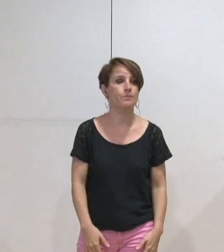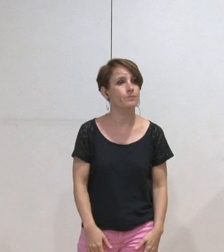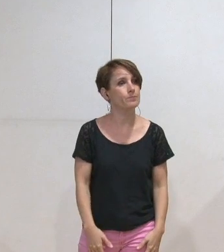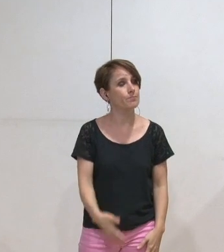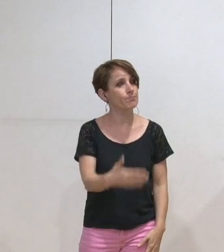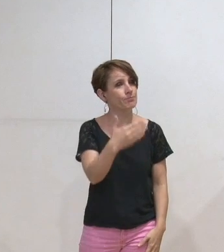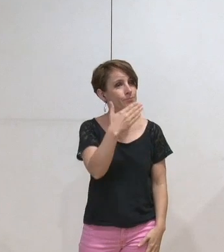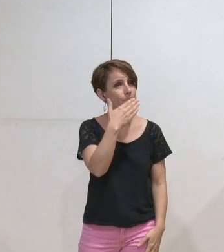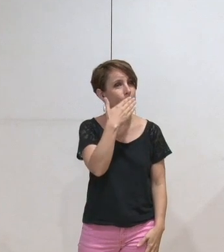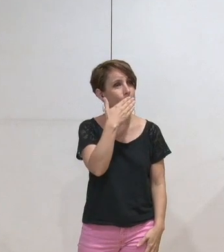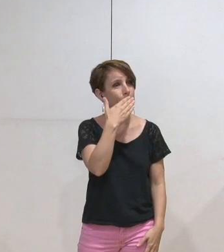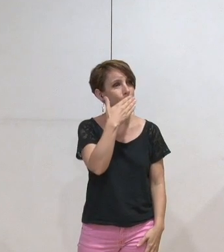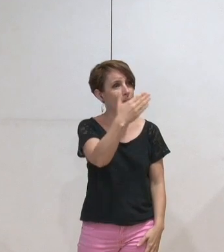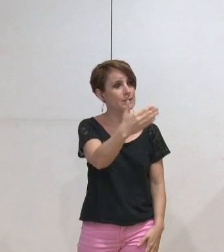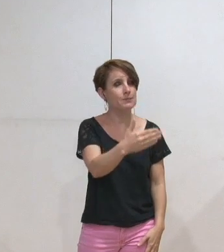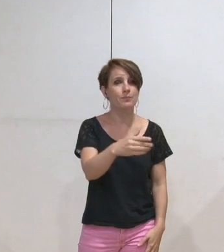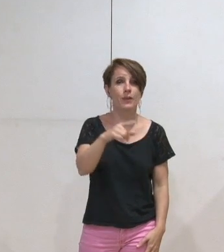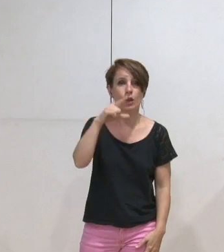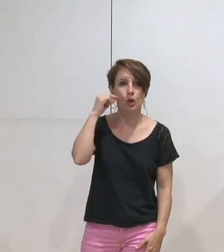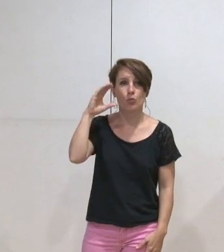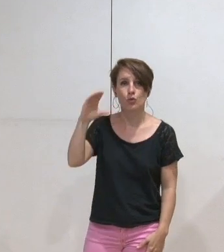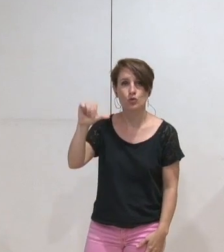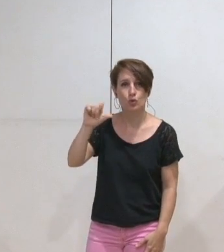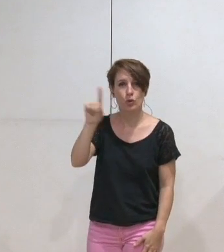merci monsieur casaznav